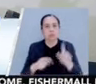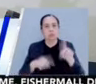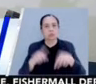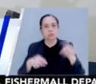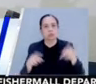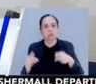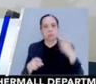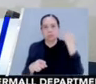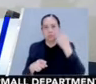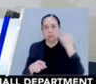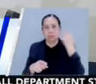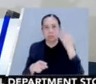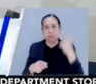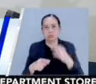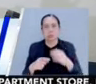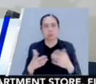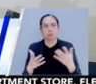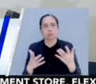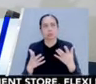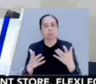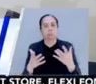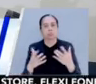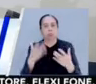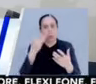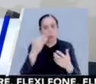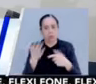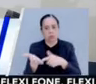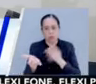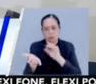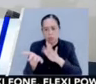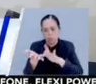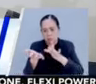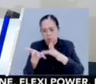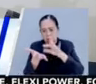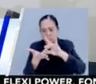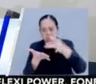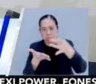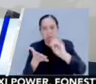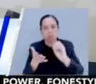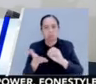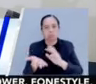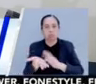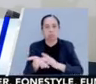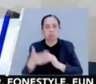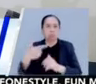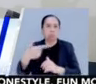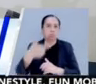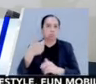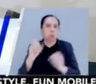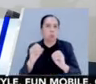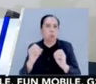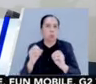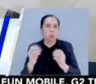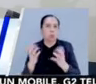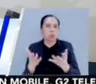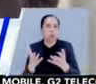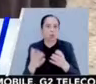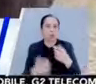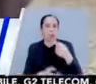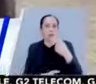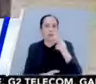itong kung bakit hindi nakuha. Walang presence ng gunpowder nitrate yung